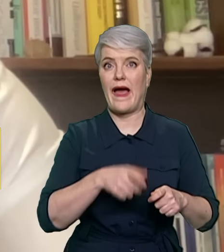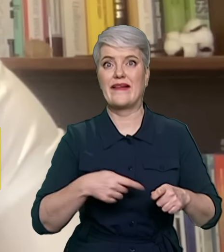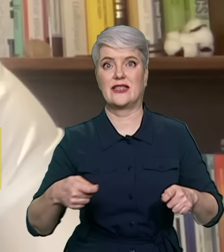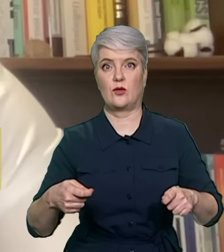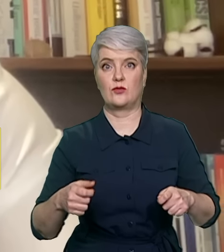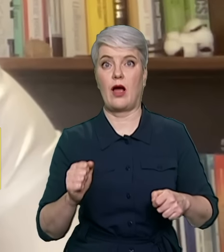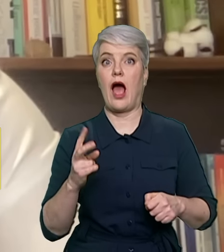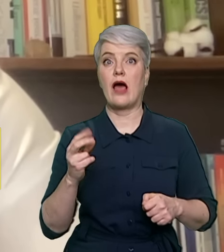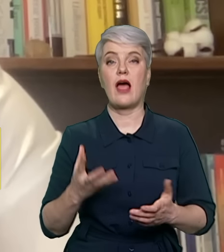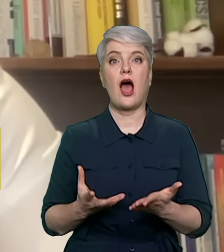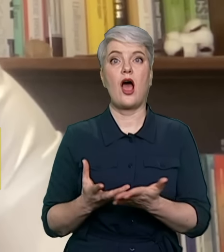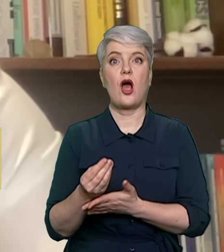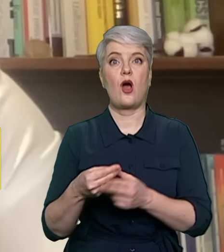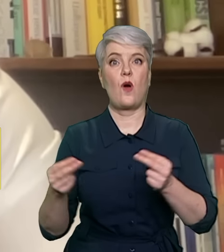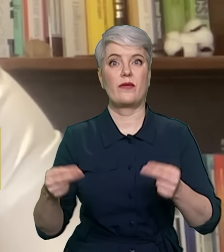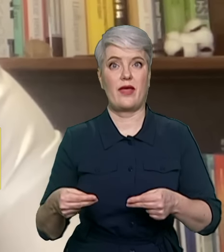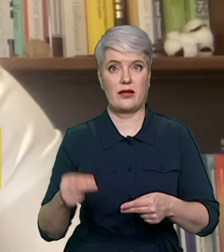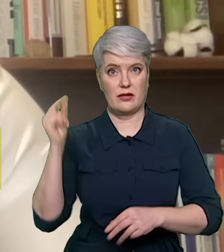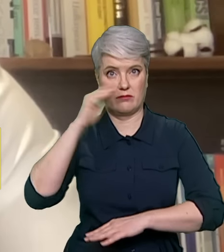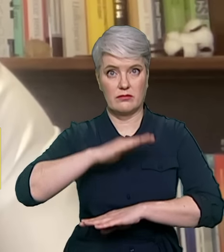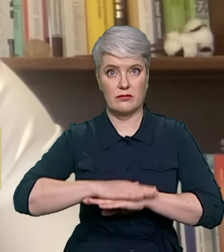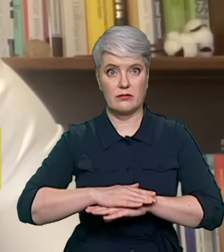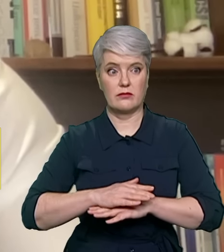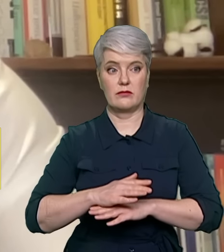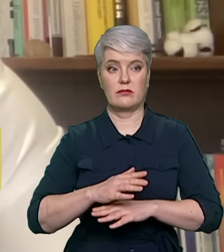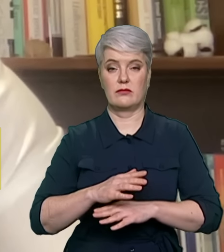це дискримінація, фактично, за принципом